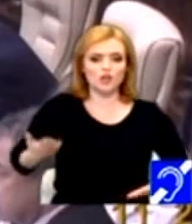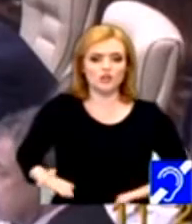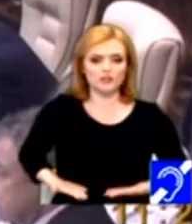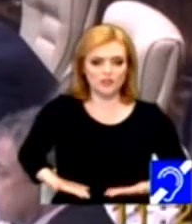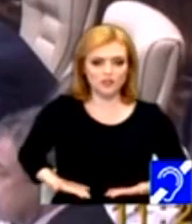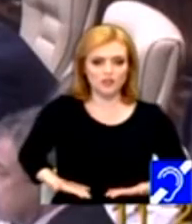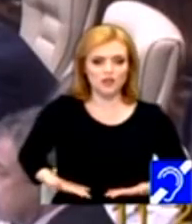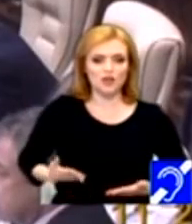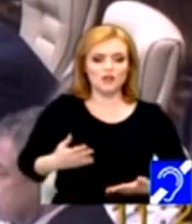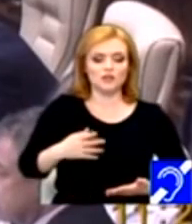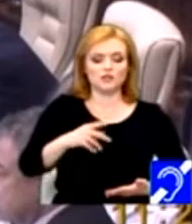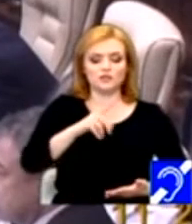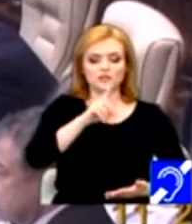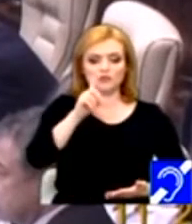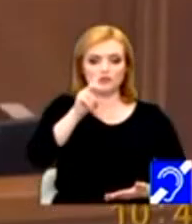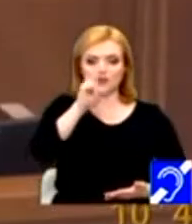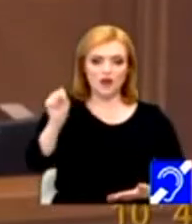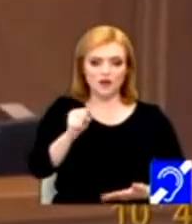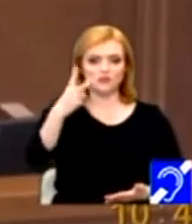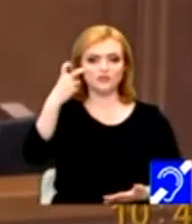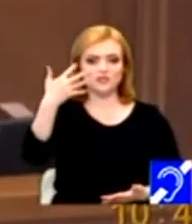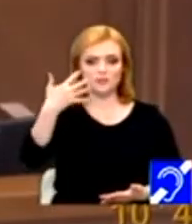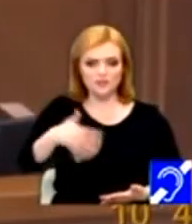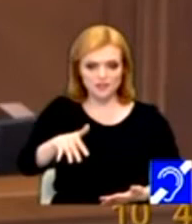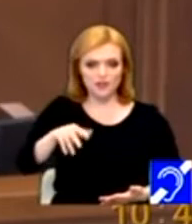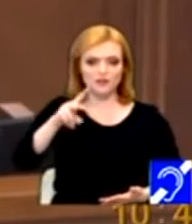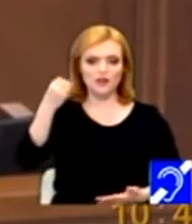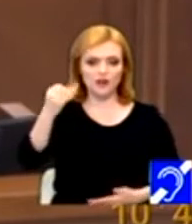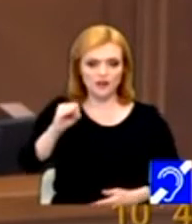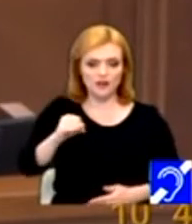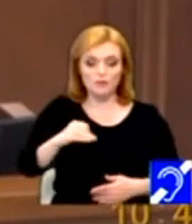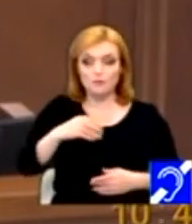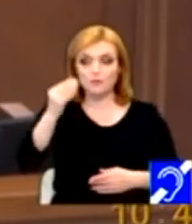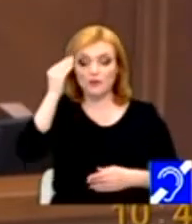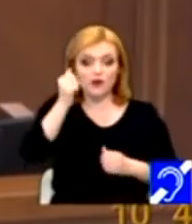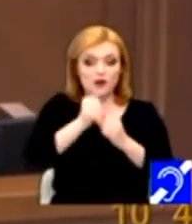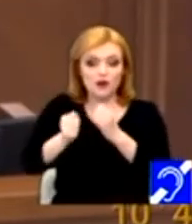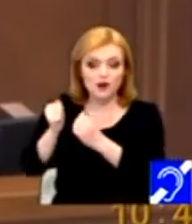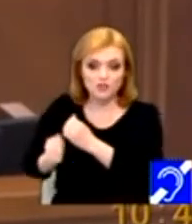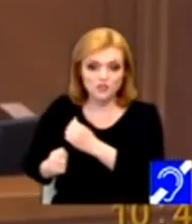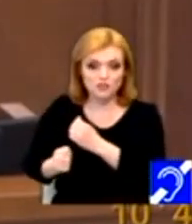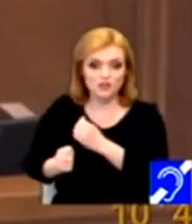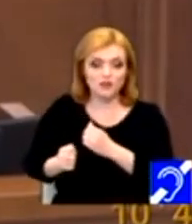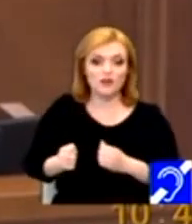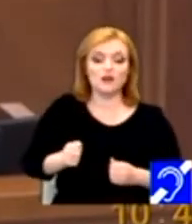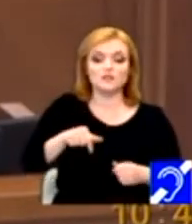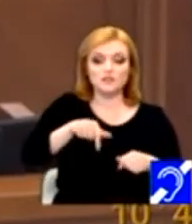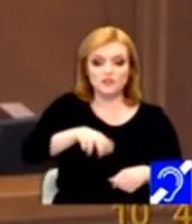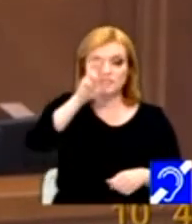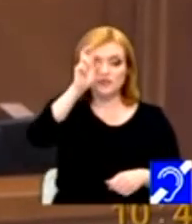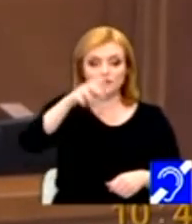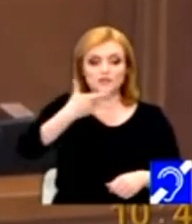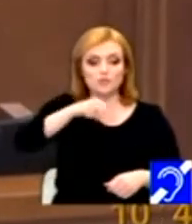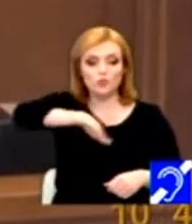215 lei lunar. Cred că este simplu să vă imaginați fiecare. Într-un stat în care s-au furat miliarde de